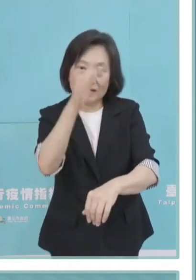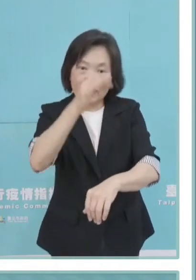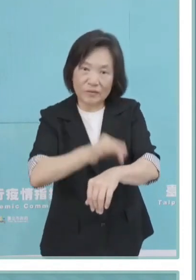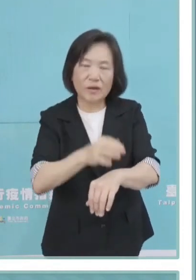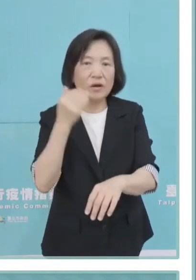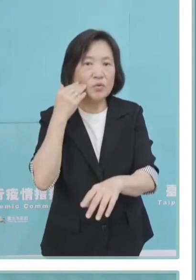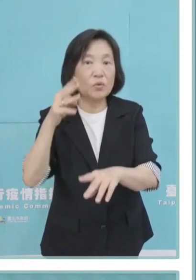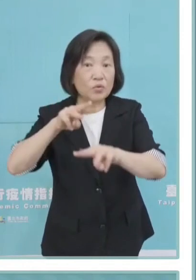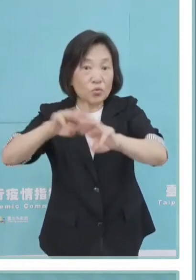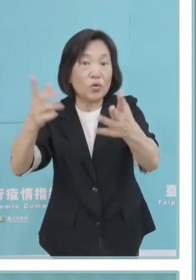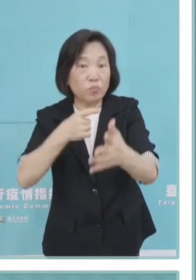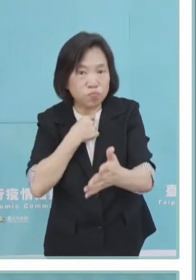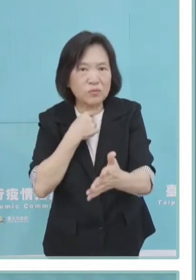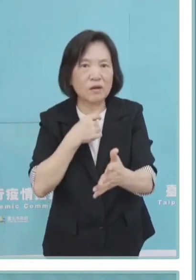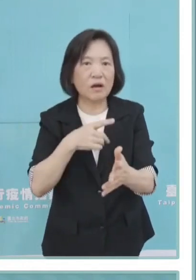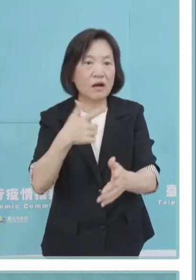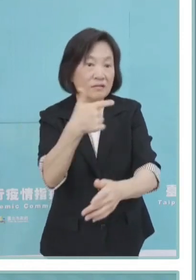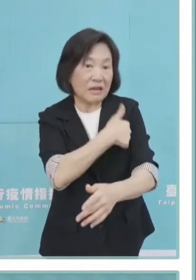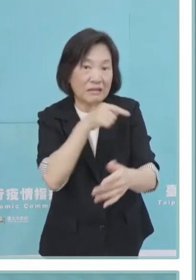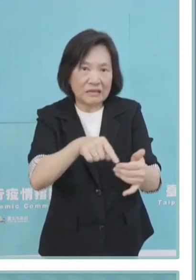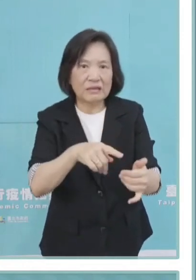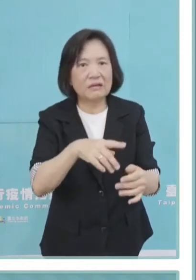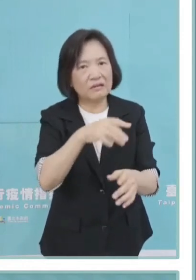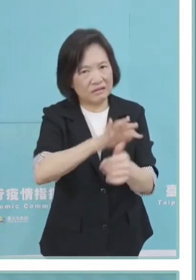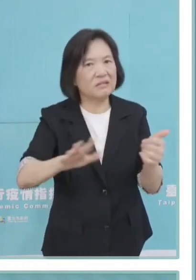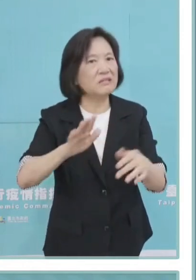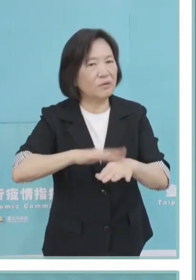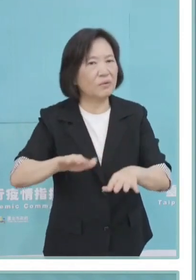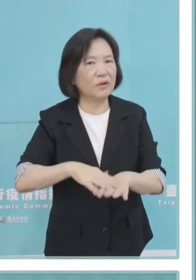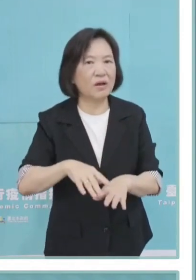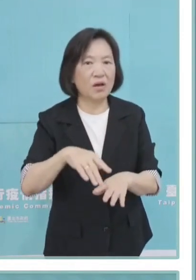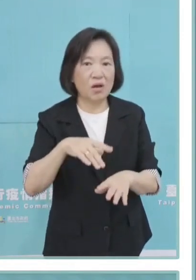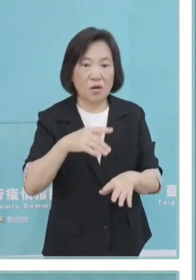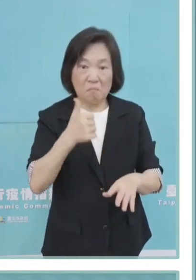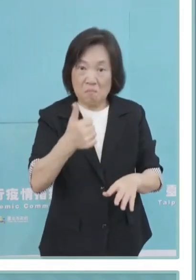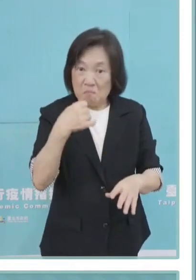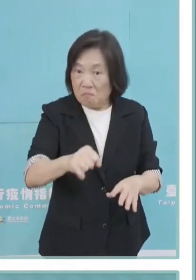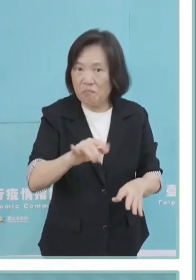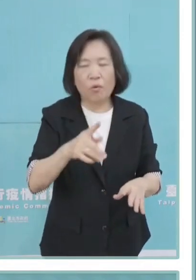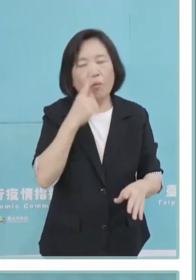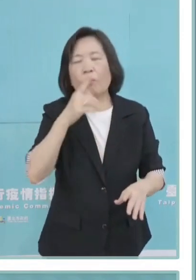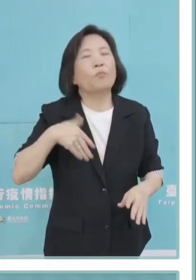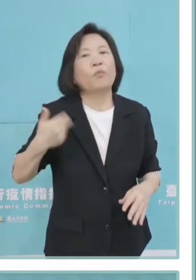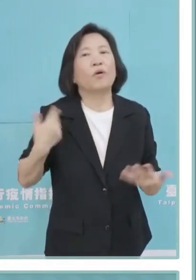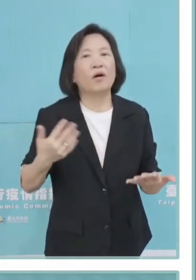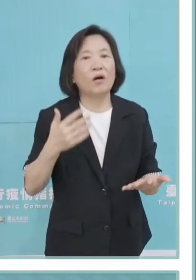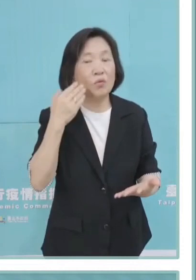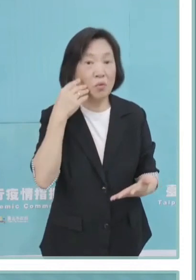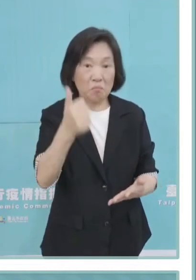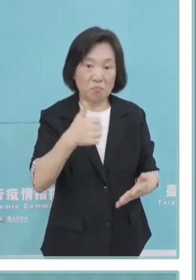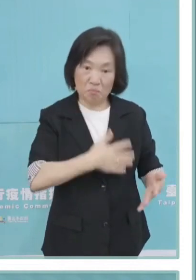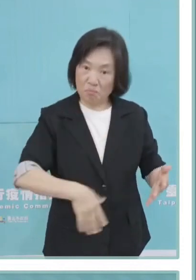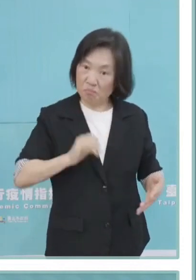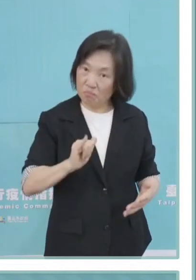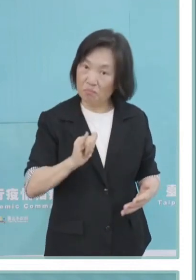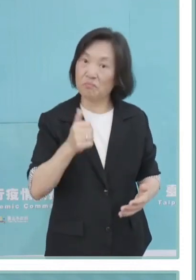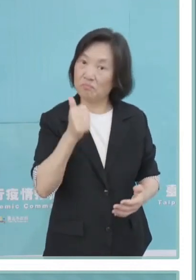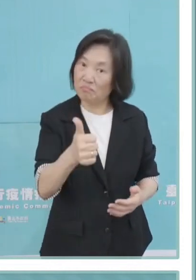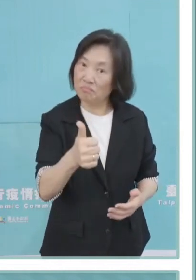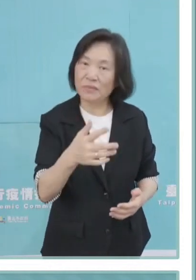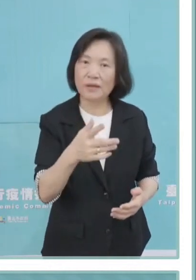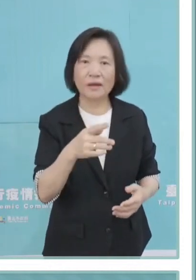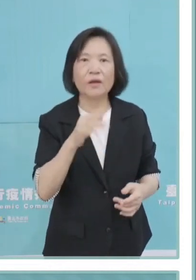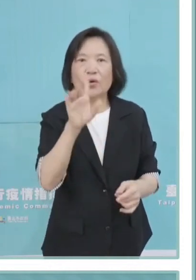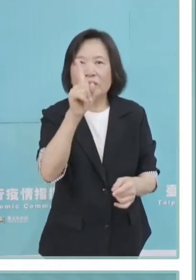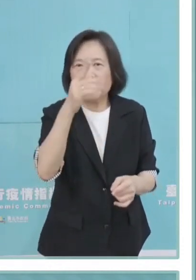人可能影响比较大，没有但有效没效不知道的哦。如果有效的话的哦。其实比